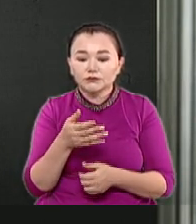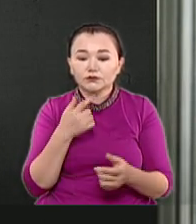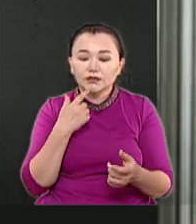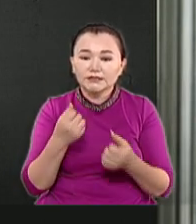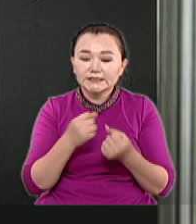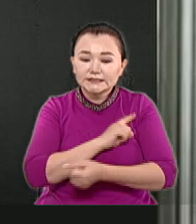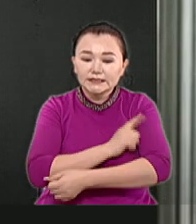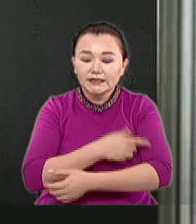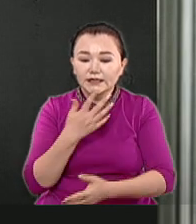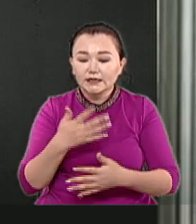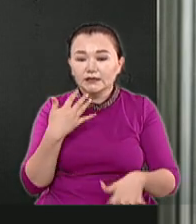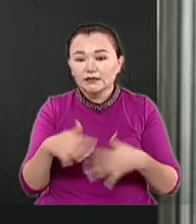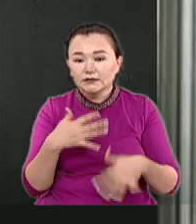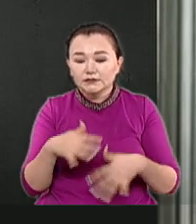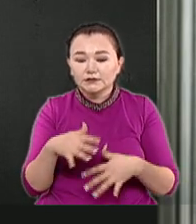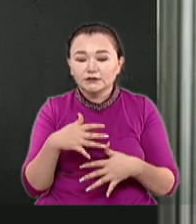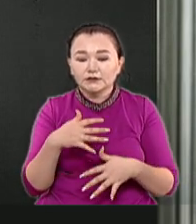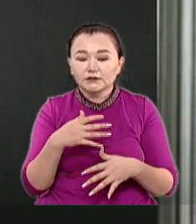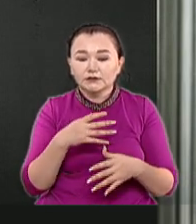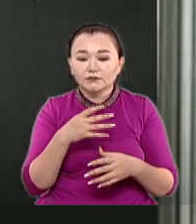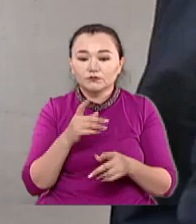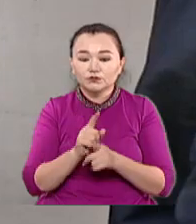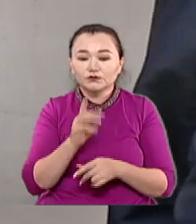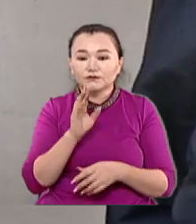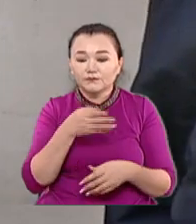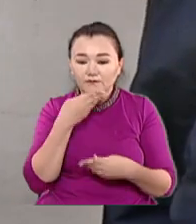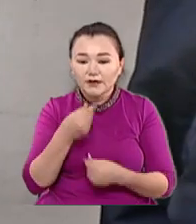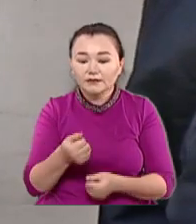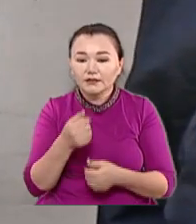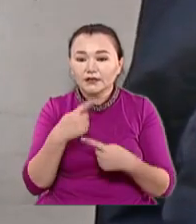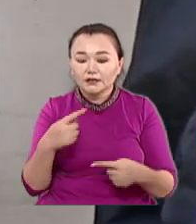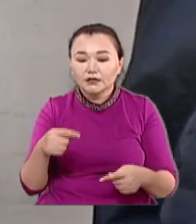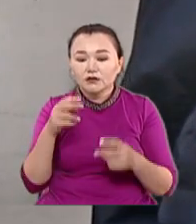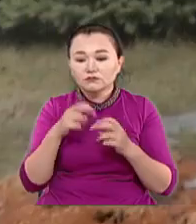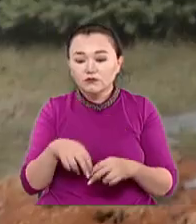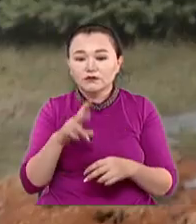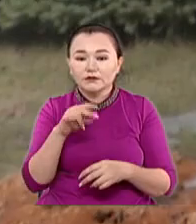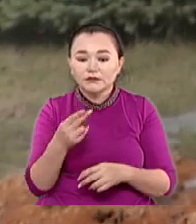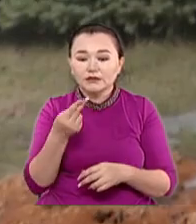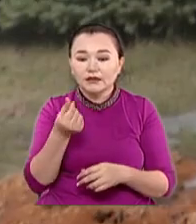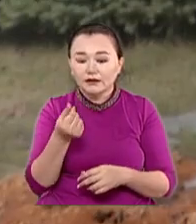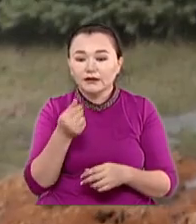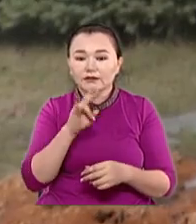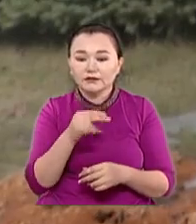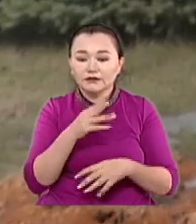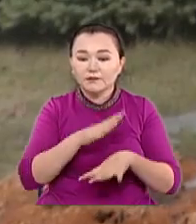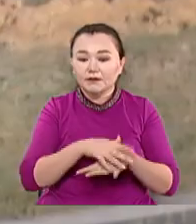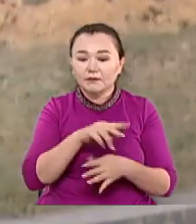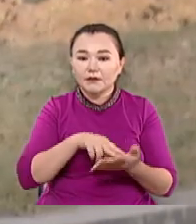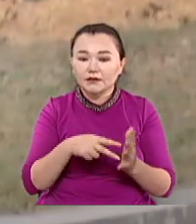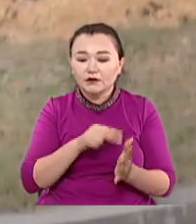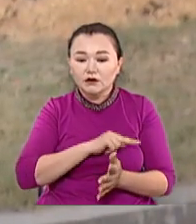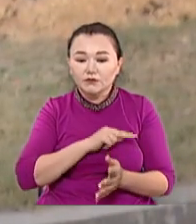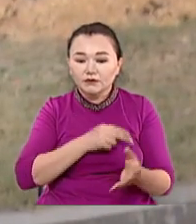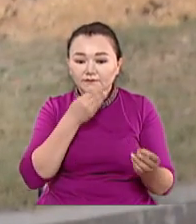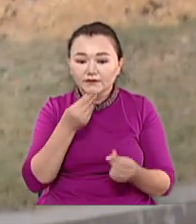нығаюына немесе әлсіреуіне үлес қосады. Кейбір сарапшылар ұлттық валютаның нығаюына ұлттық банктің жоспарлы жұмыстары